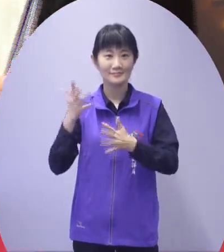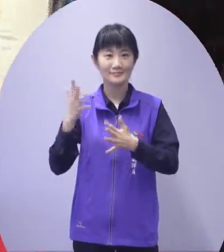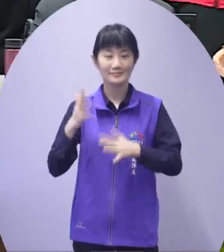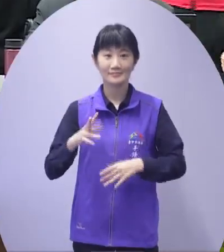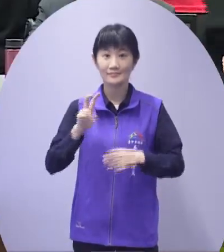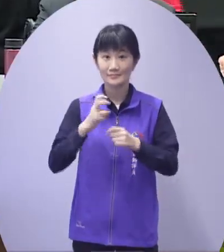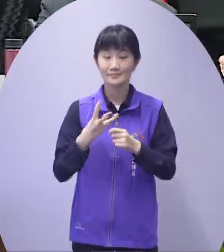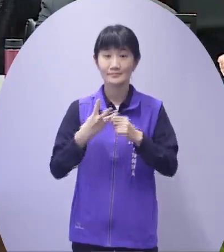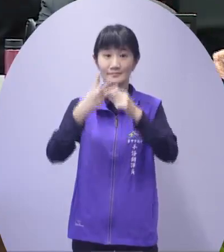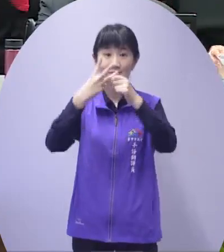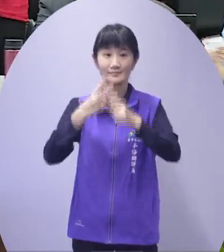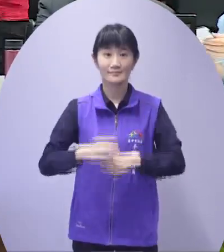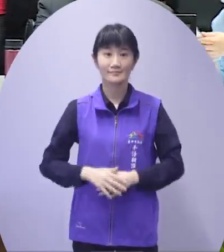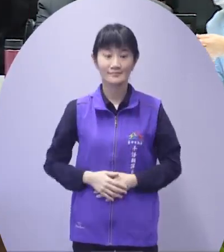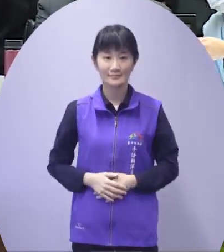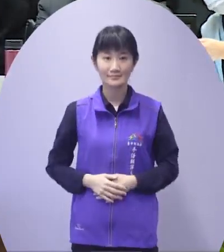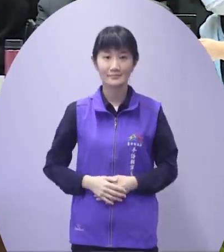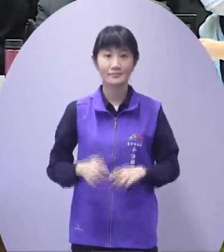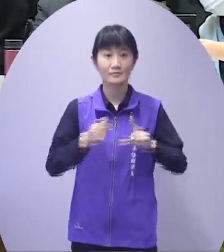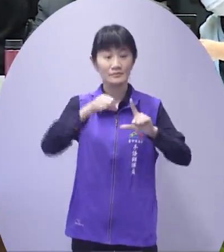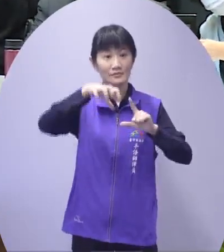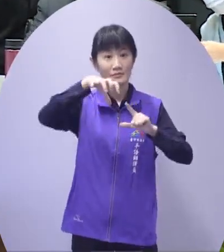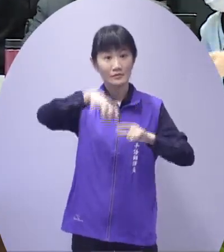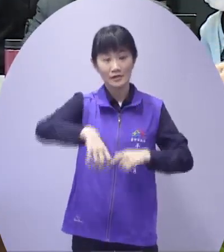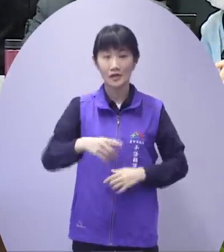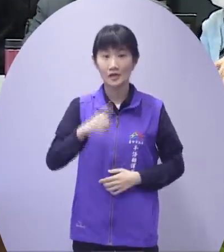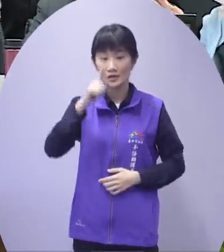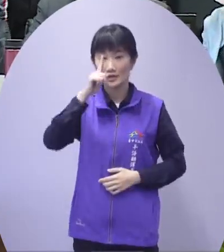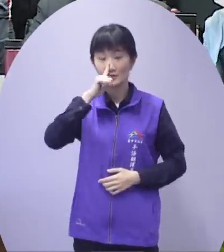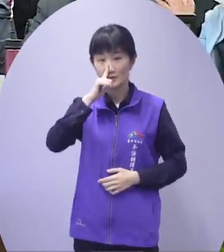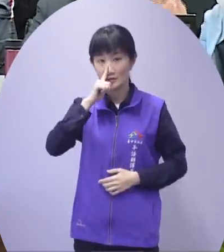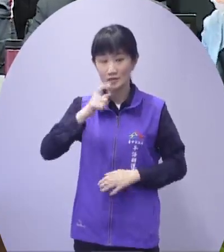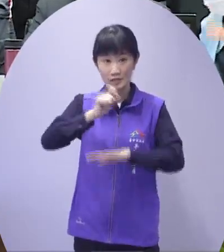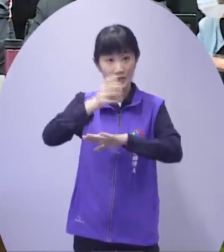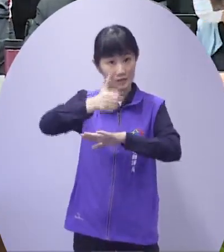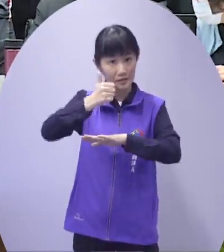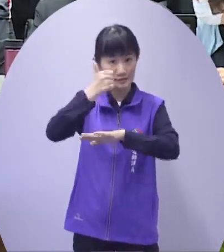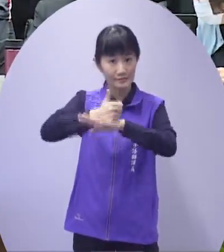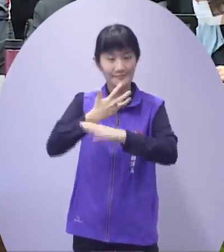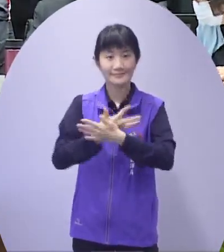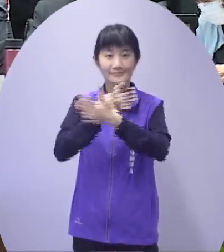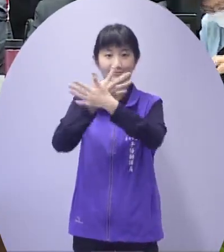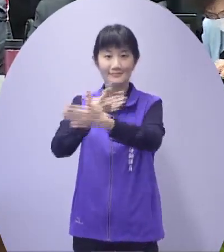第二十三位，太平区公所陈香飞科长，请上台授奖。